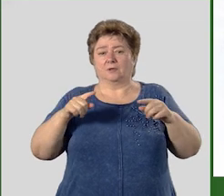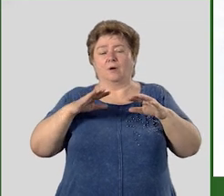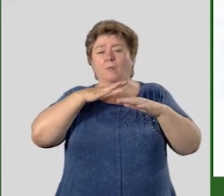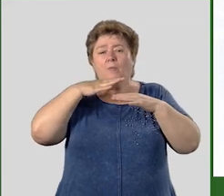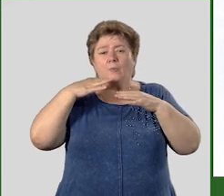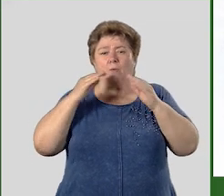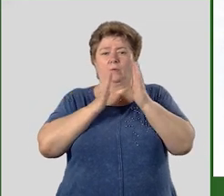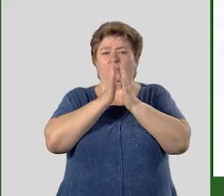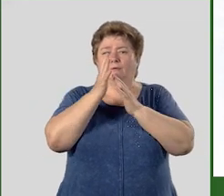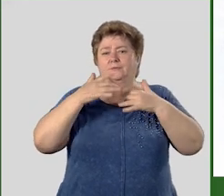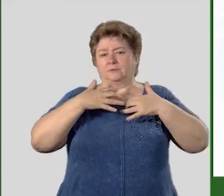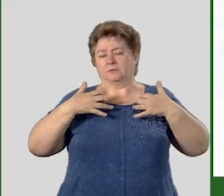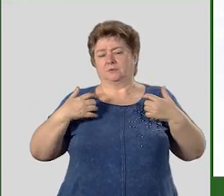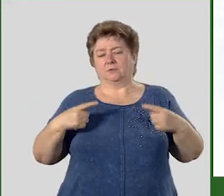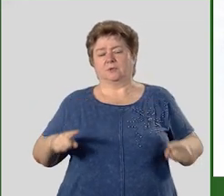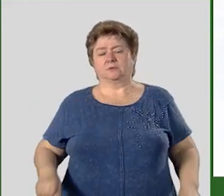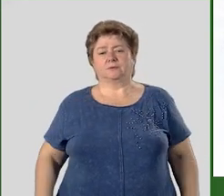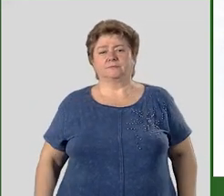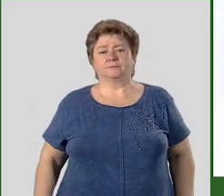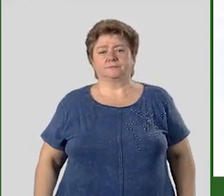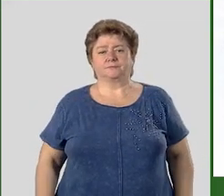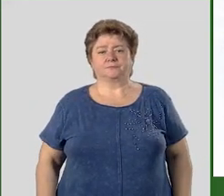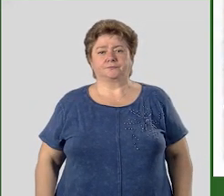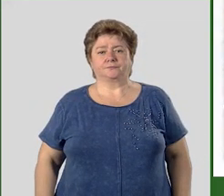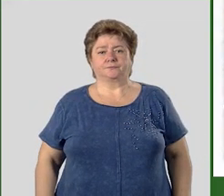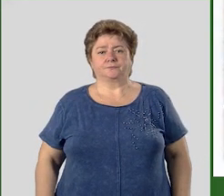многообразием видов флоры и фауны.